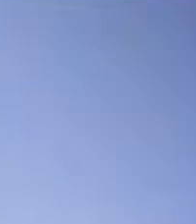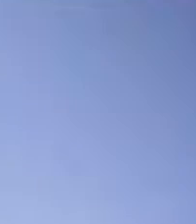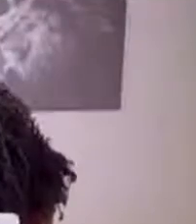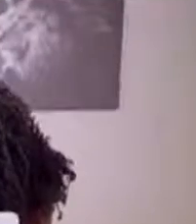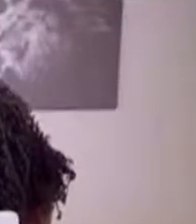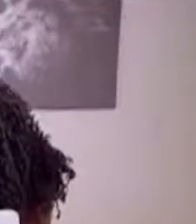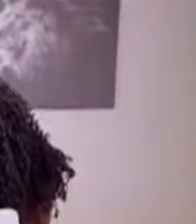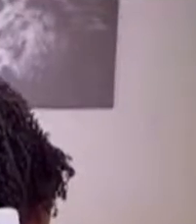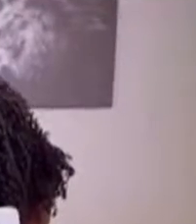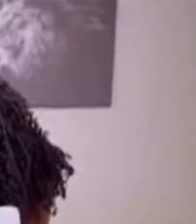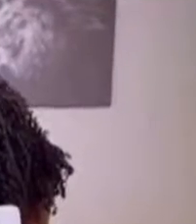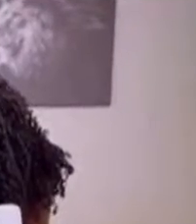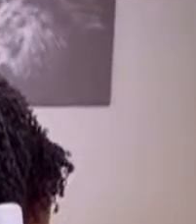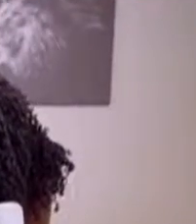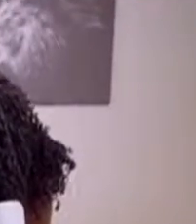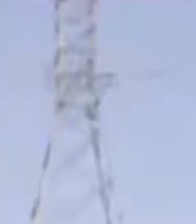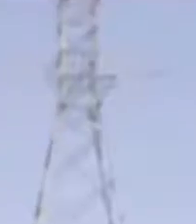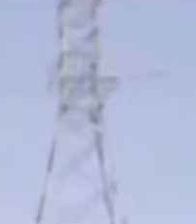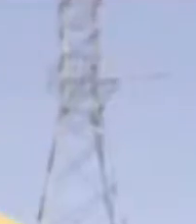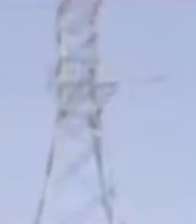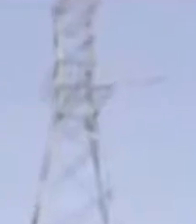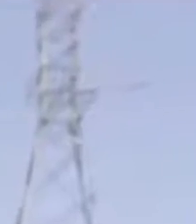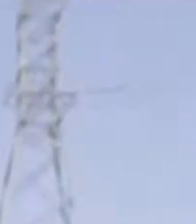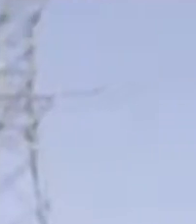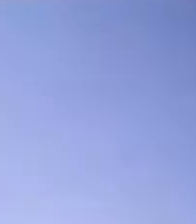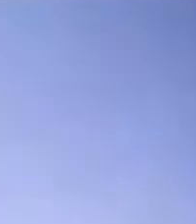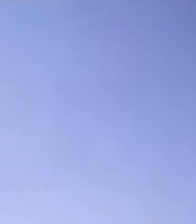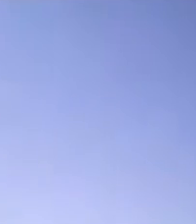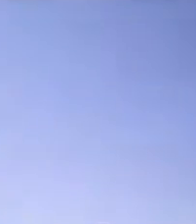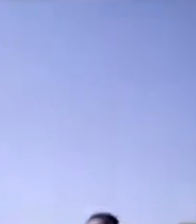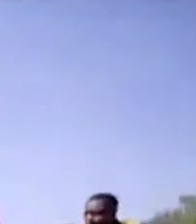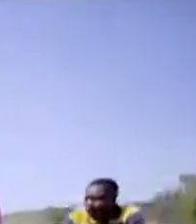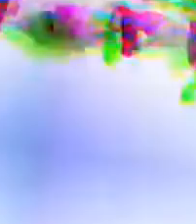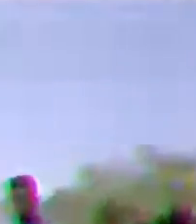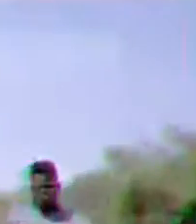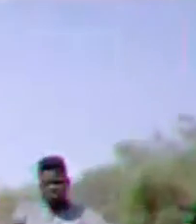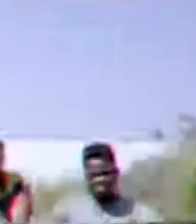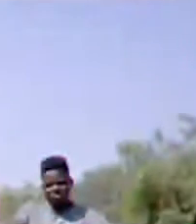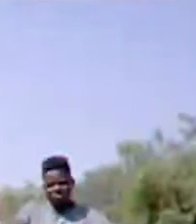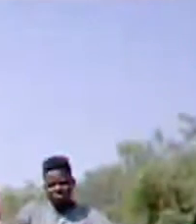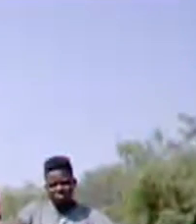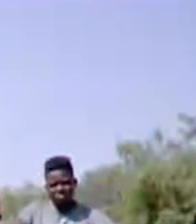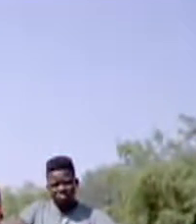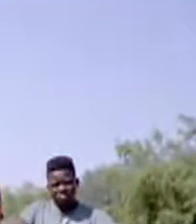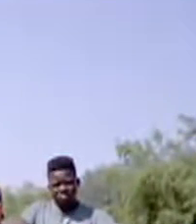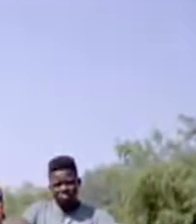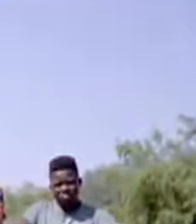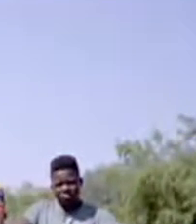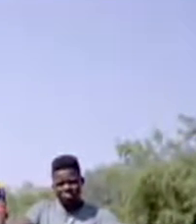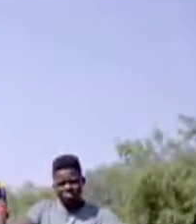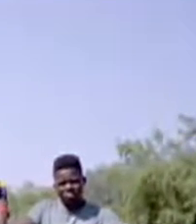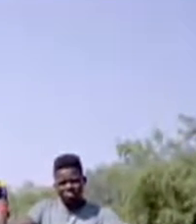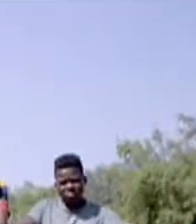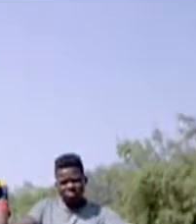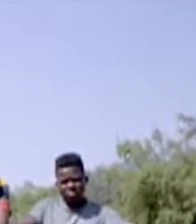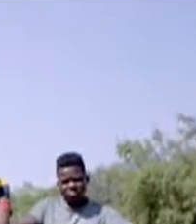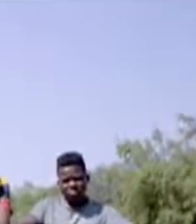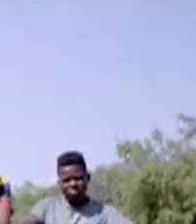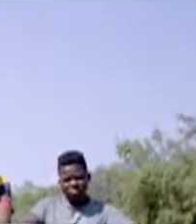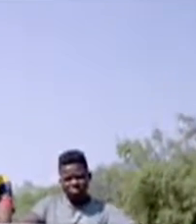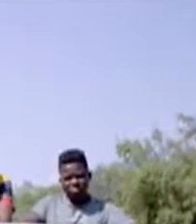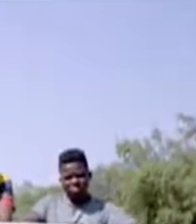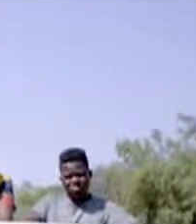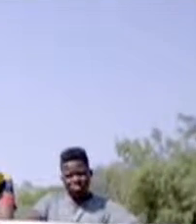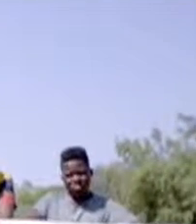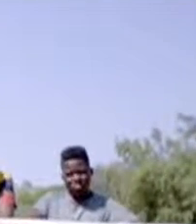Henga shikao dino karantilo pota Hemeti tano dino kukalanda futwa Tambule feri avali atatu